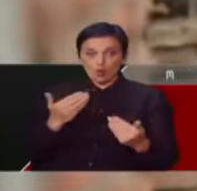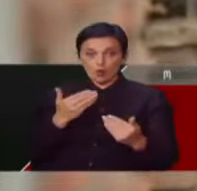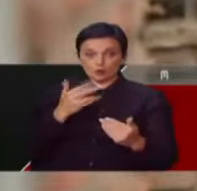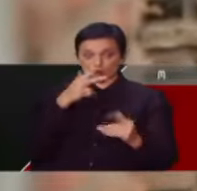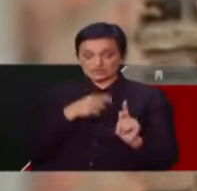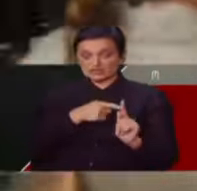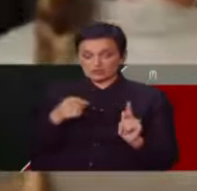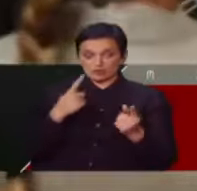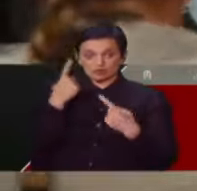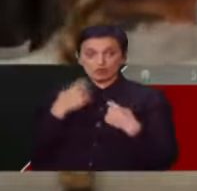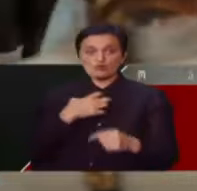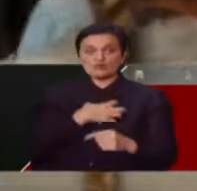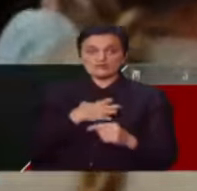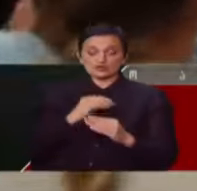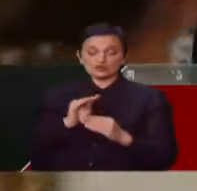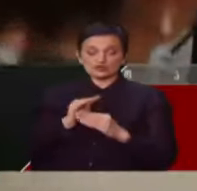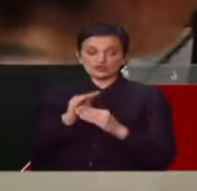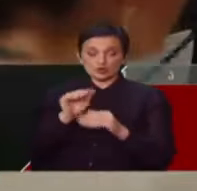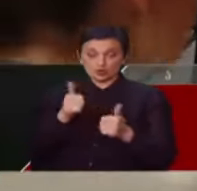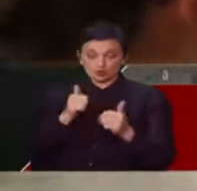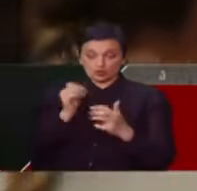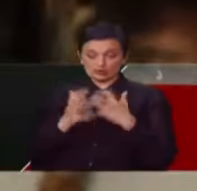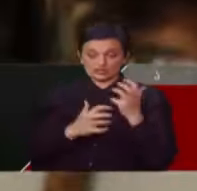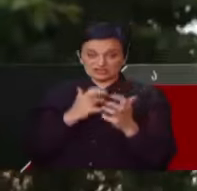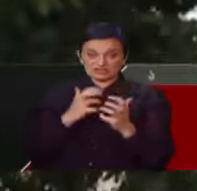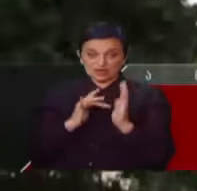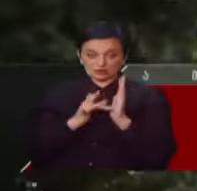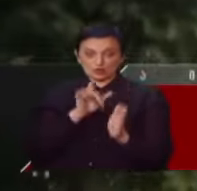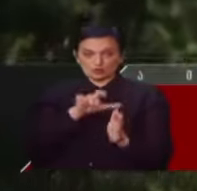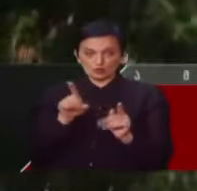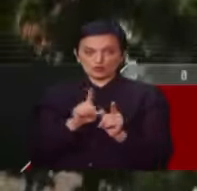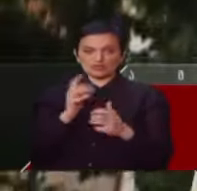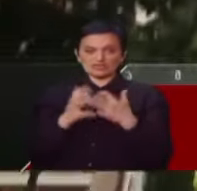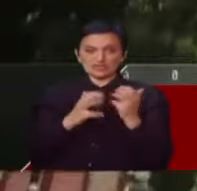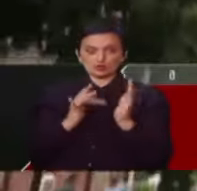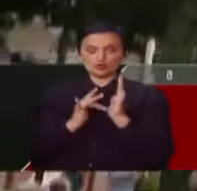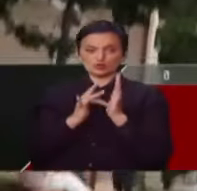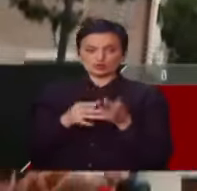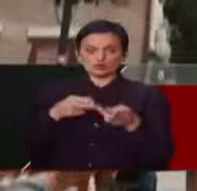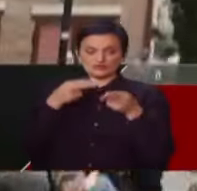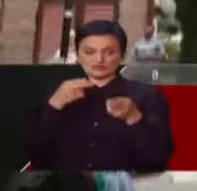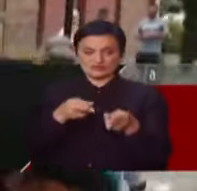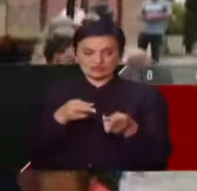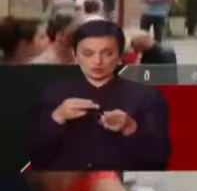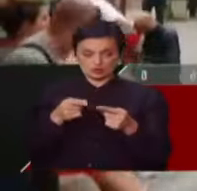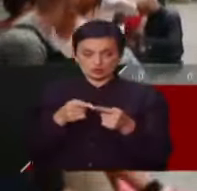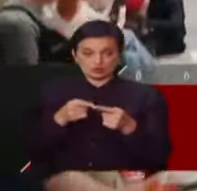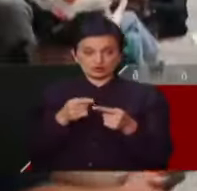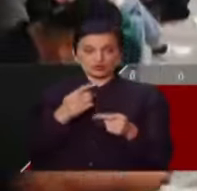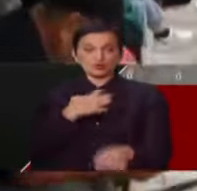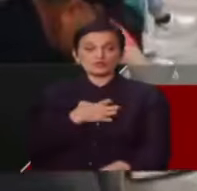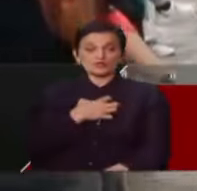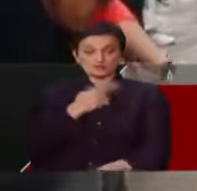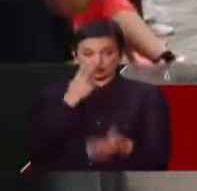კვარტლის მონაცემზე. მნიშვნელოვანი ზრდა ფიქსირდება როგორც საერთაშორისო მოგზაურების, ისე საერთაშორისო ტურისტული ვიზიტების კუთხით. ზრდის